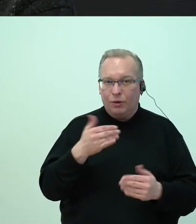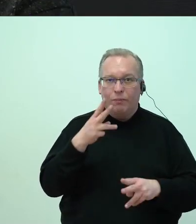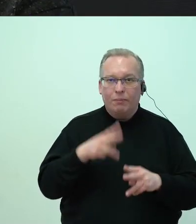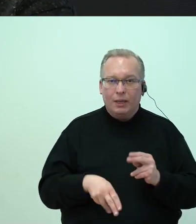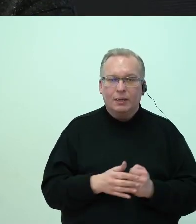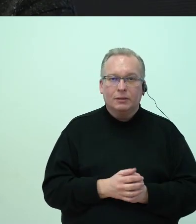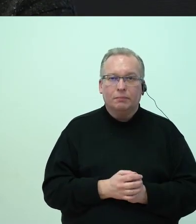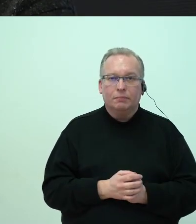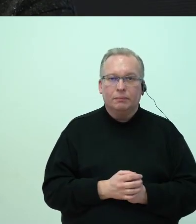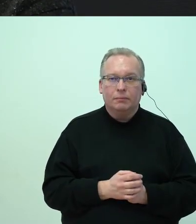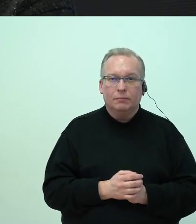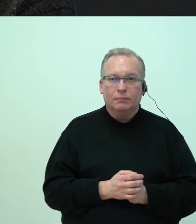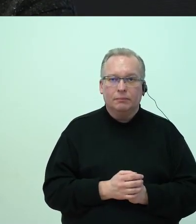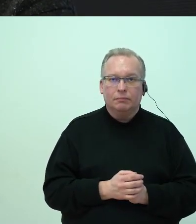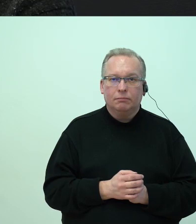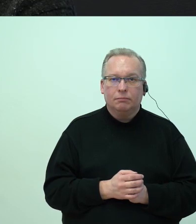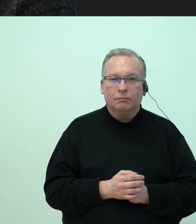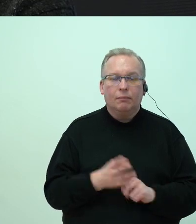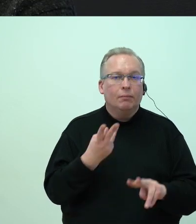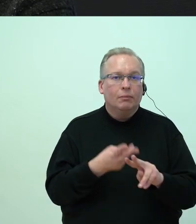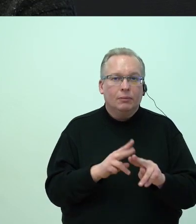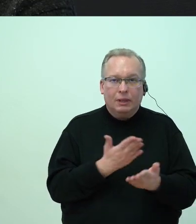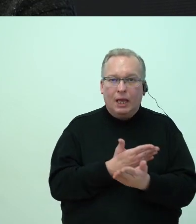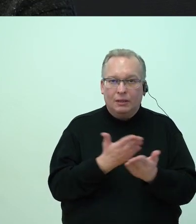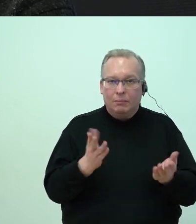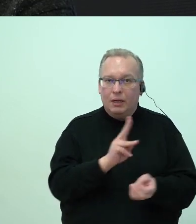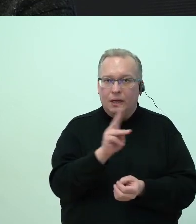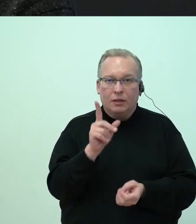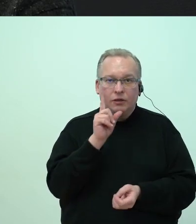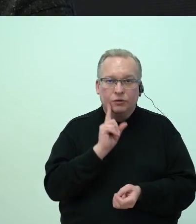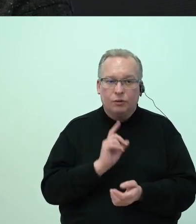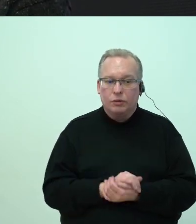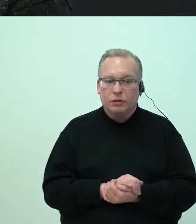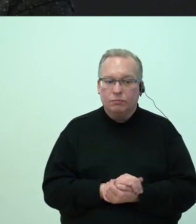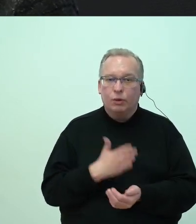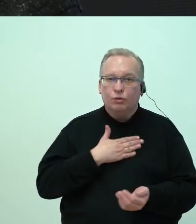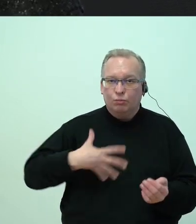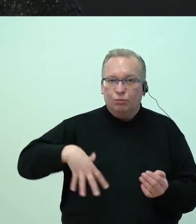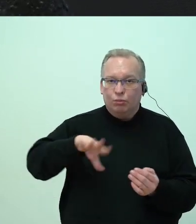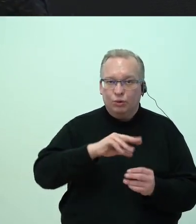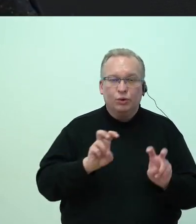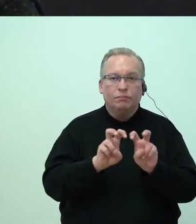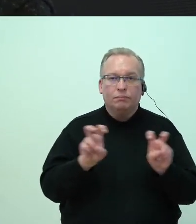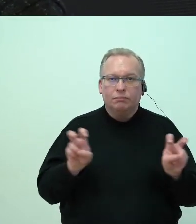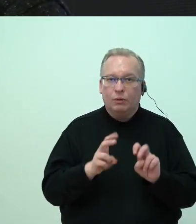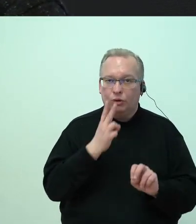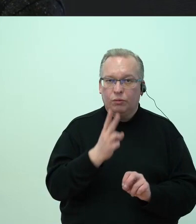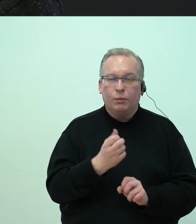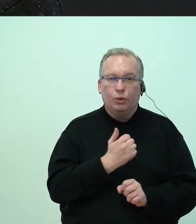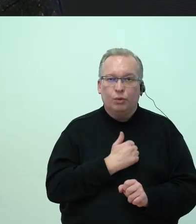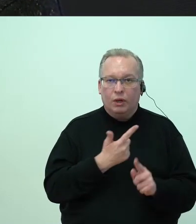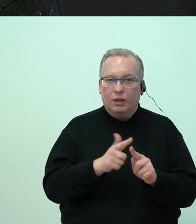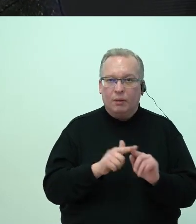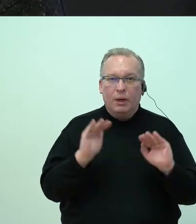baigėsi. Tad galbūt kas nors iš mūsų auditorijos turi